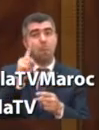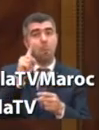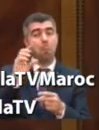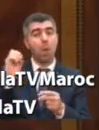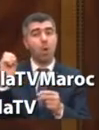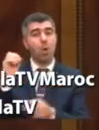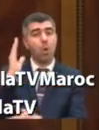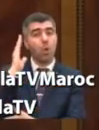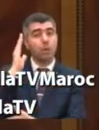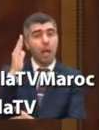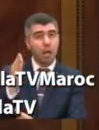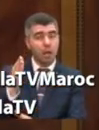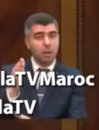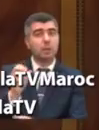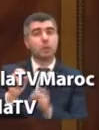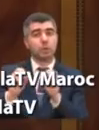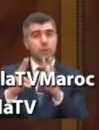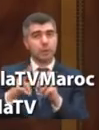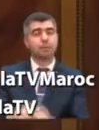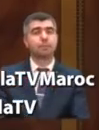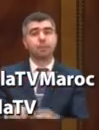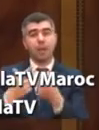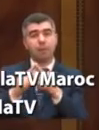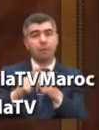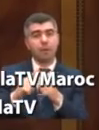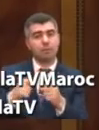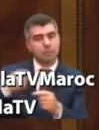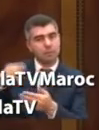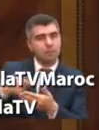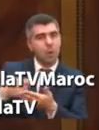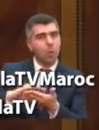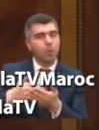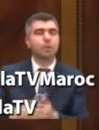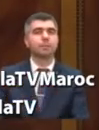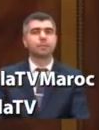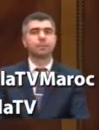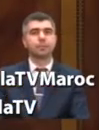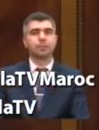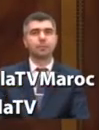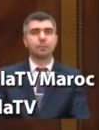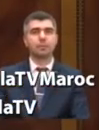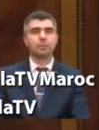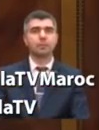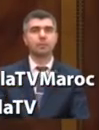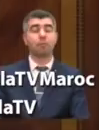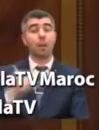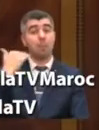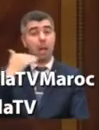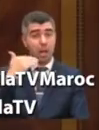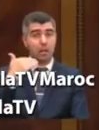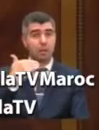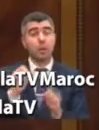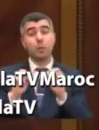في الميدان وبداو كيديروا التقييم ديالهم باش يبدا التعويض في احسن الظروف. متنو مكناس حنا فرحانين باش